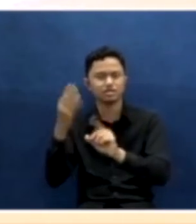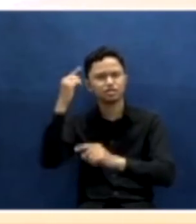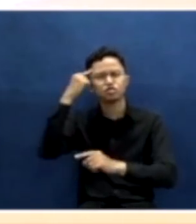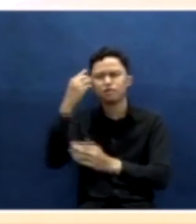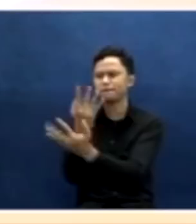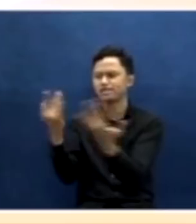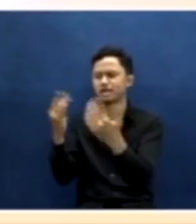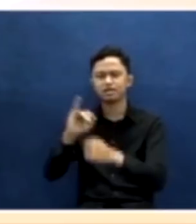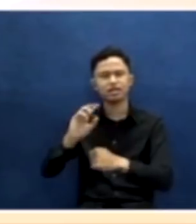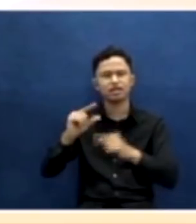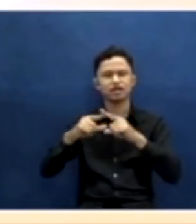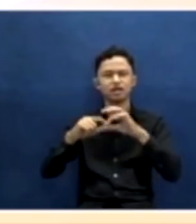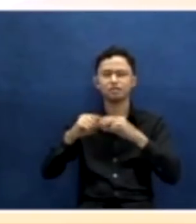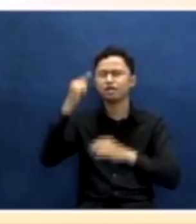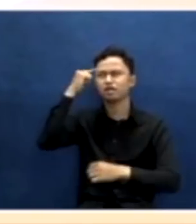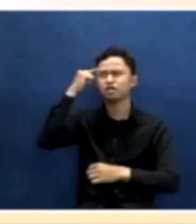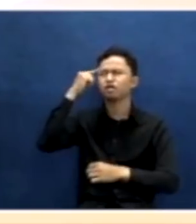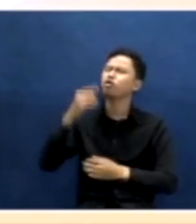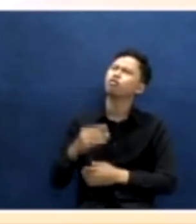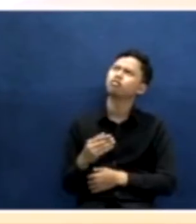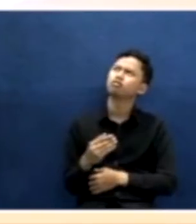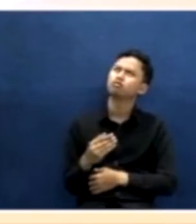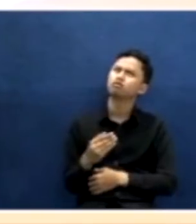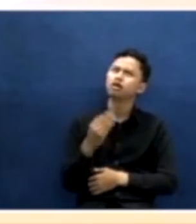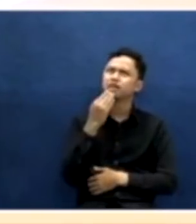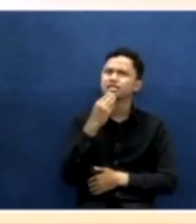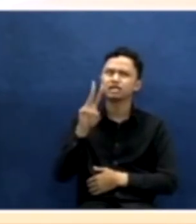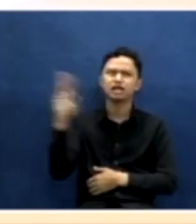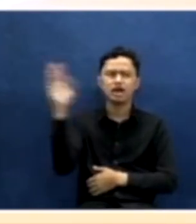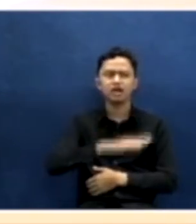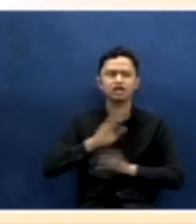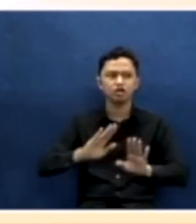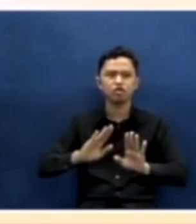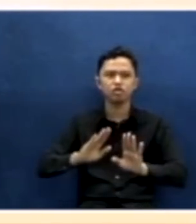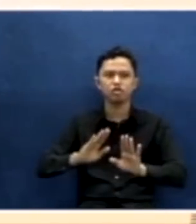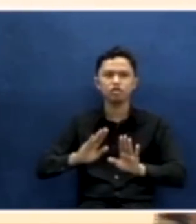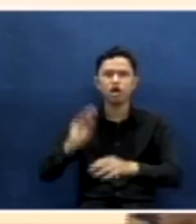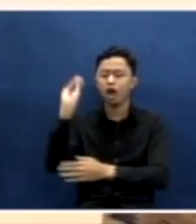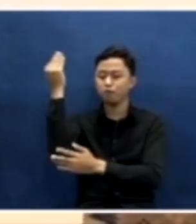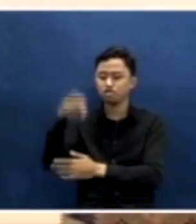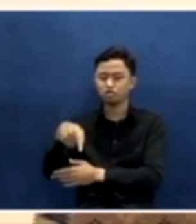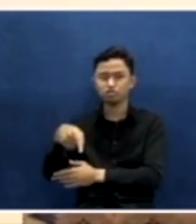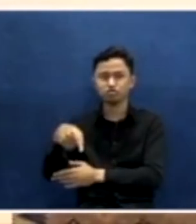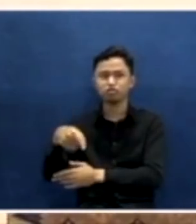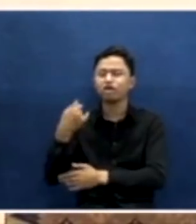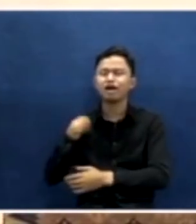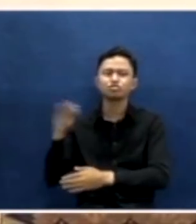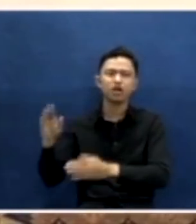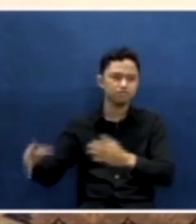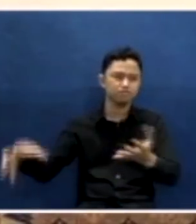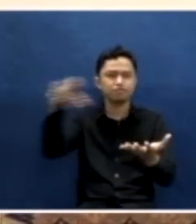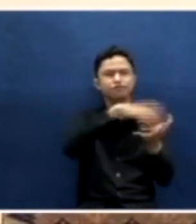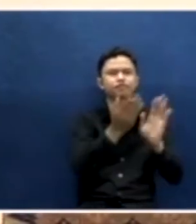mikir masyarakat Irak tumben biasanya tidak sampai 3 hari pemimpin itu kemudian tidak akan betah dan kemudian langsung pulang